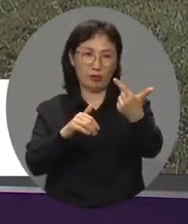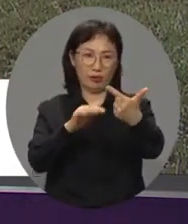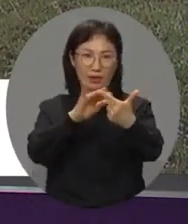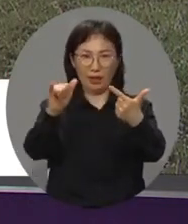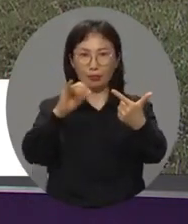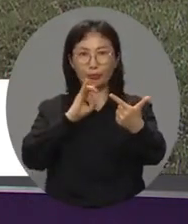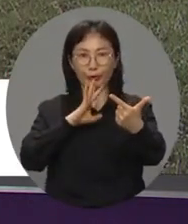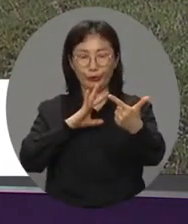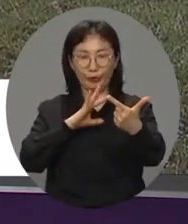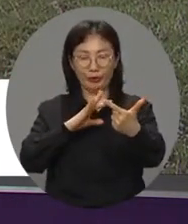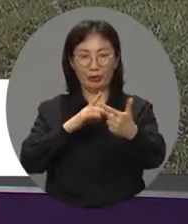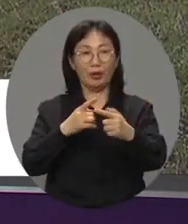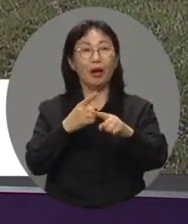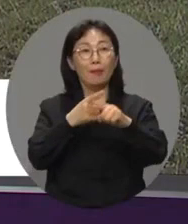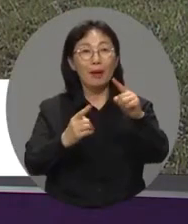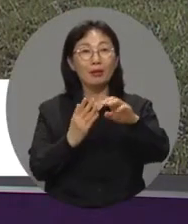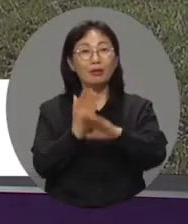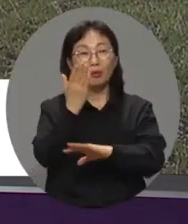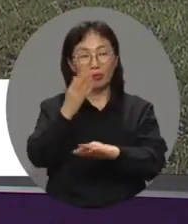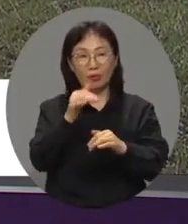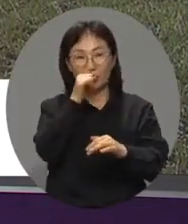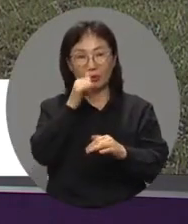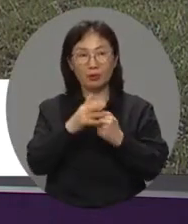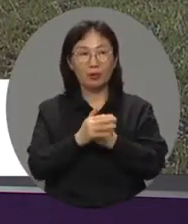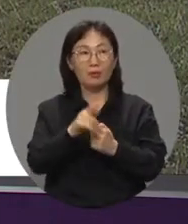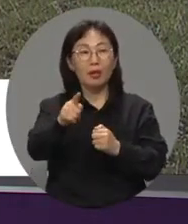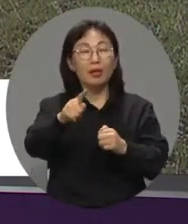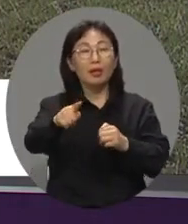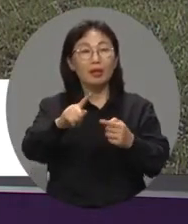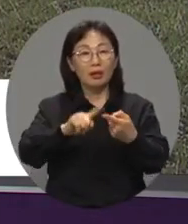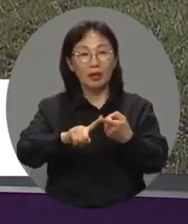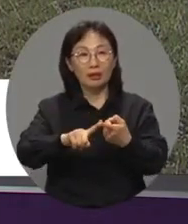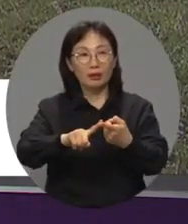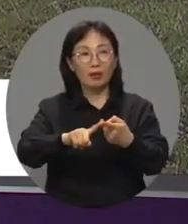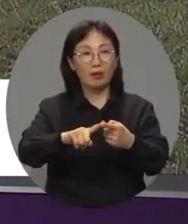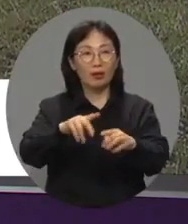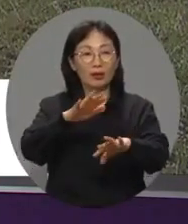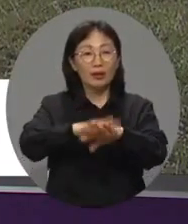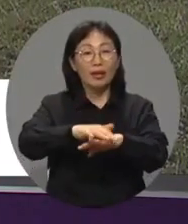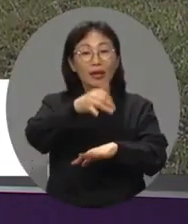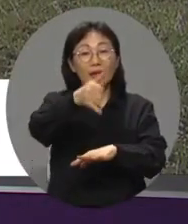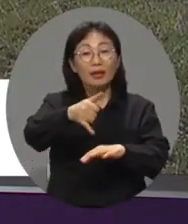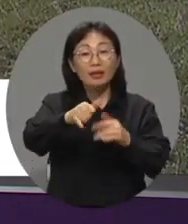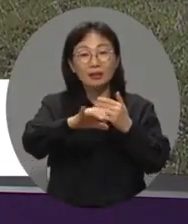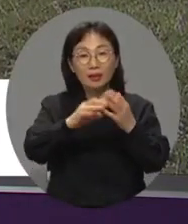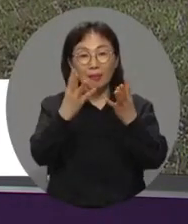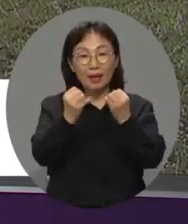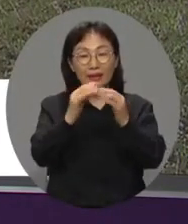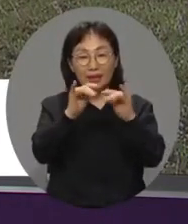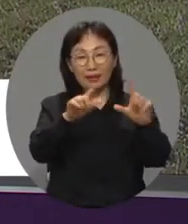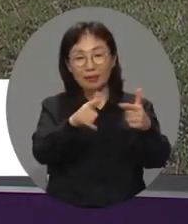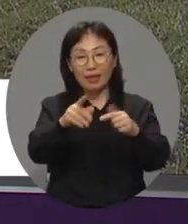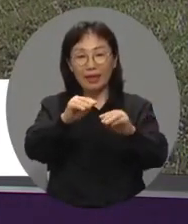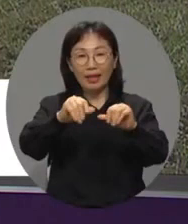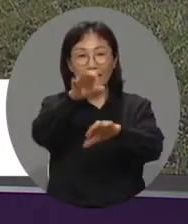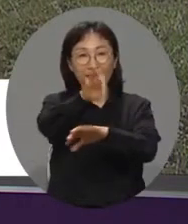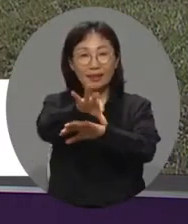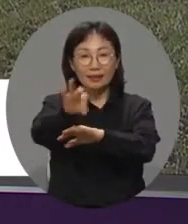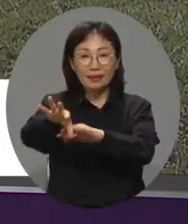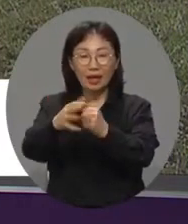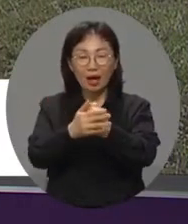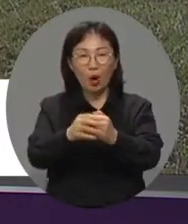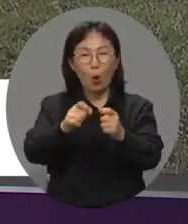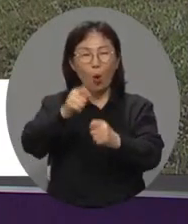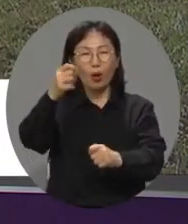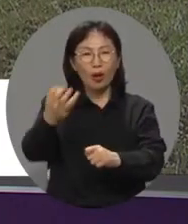못 미칩니다. 전문 농어민 출신의 단체장은 없는데도 이처럼 많은 단체장이 농지를 매입해 수십